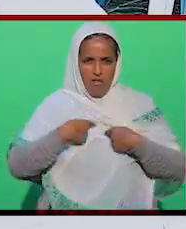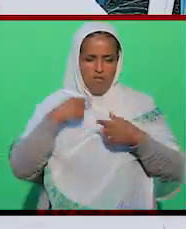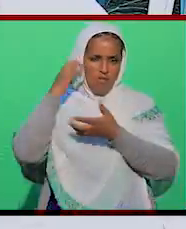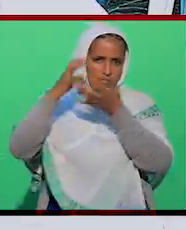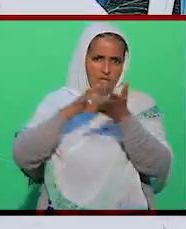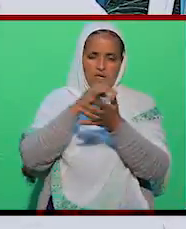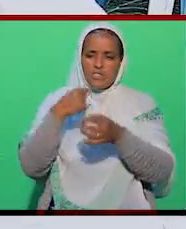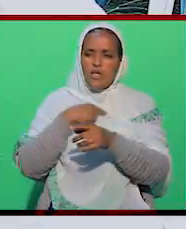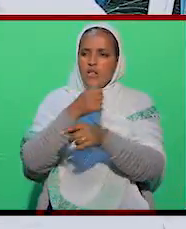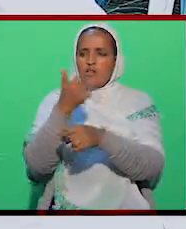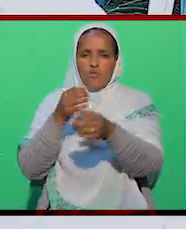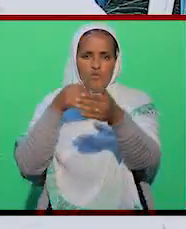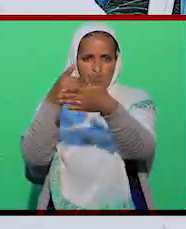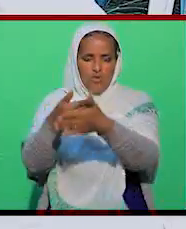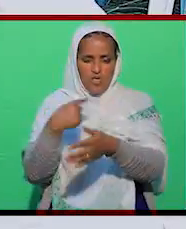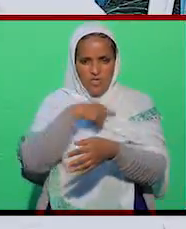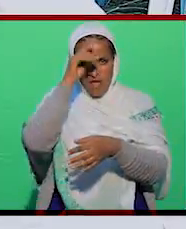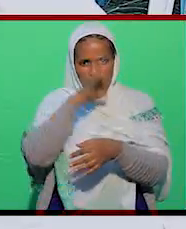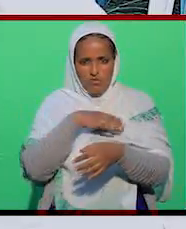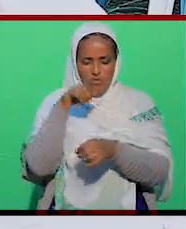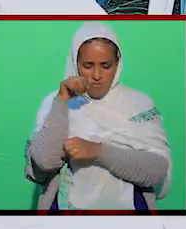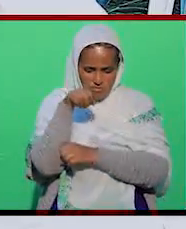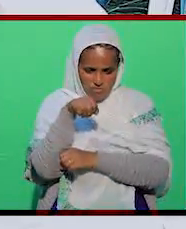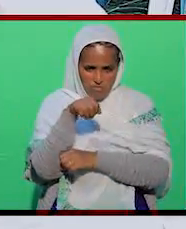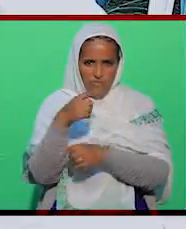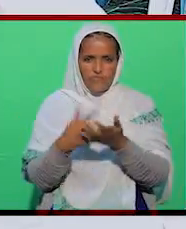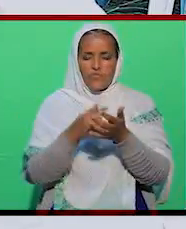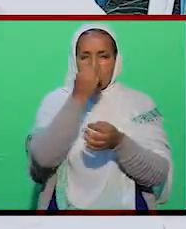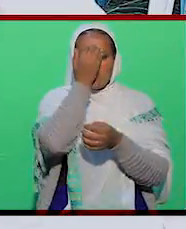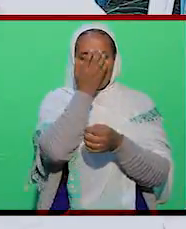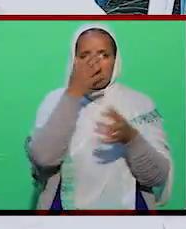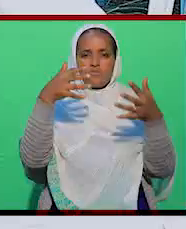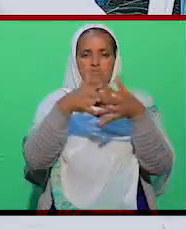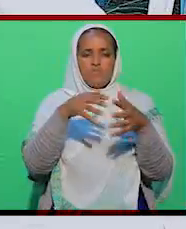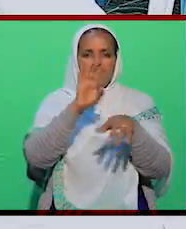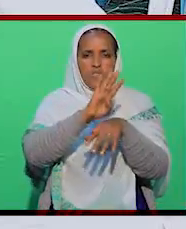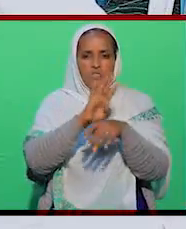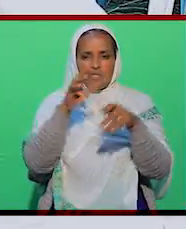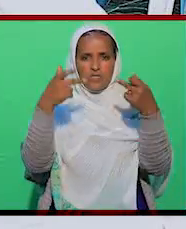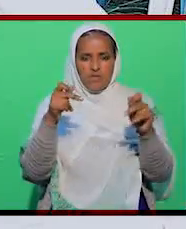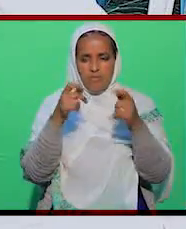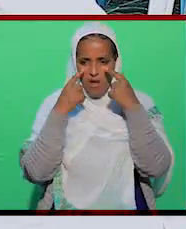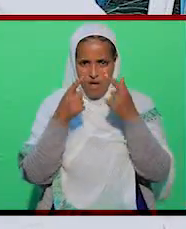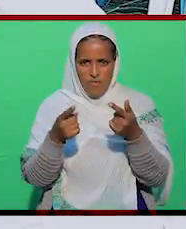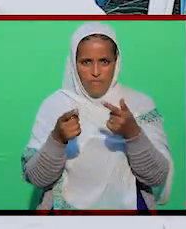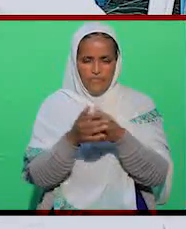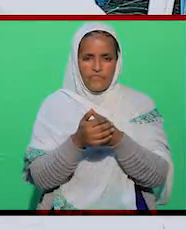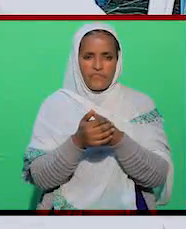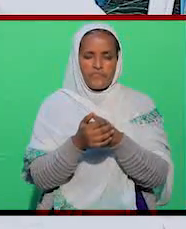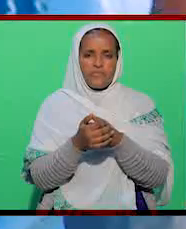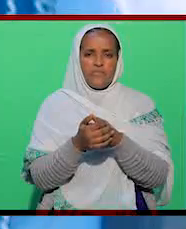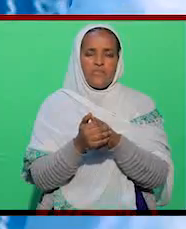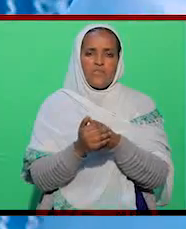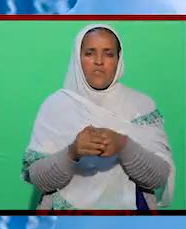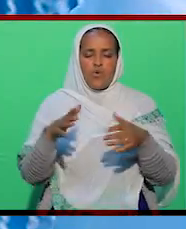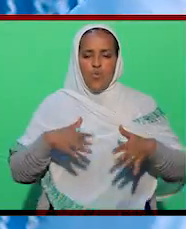የሚረብሽን እኛ እኮ ነን ለሌላው መድረስ ያለብን የኛ ሰው አንገቱን መድፋት ብራቮ ኦርቶዶክስ የተባለው ተዚላችኋል አንድ ድራማ ነው አየሁ ብሎ ሰው